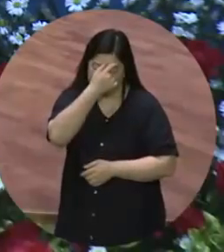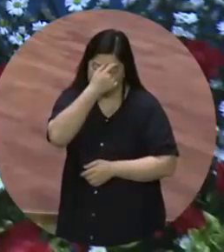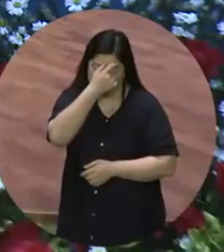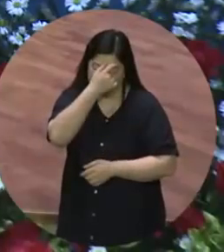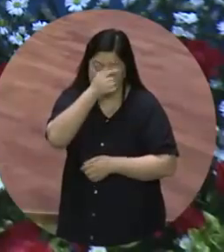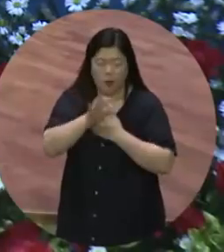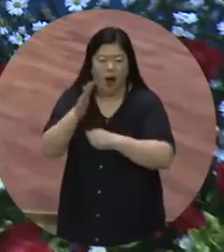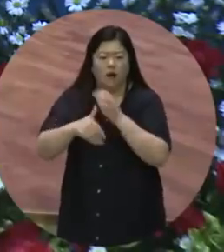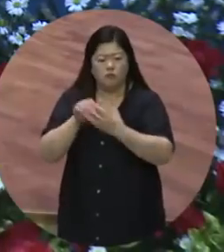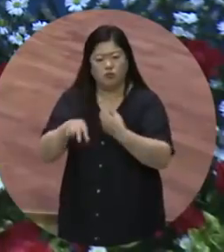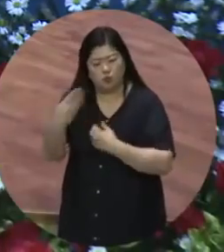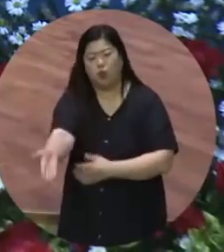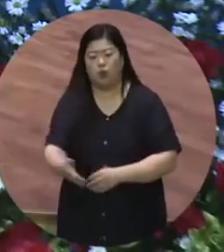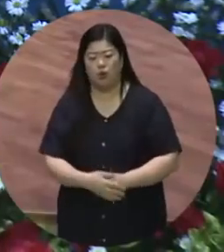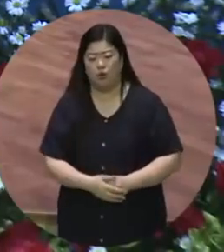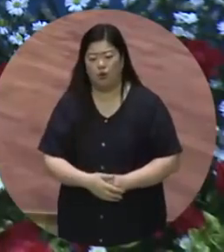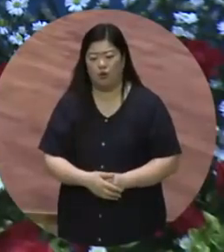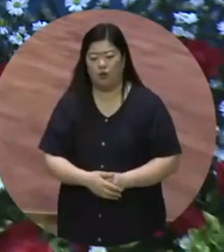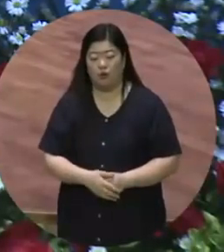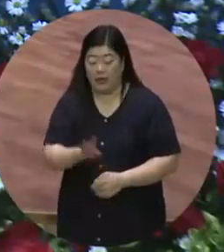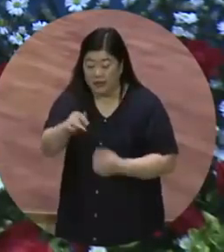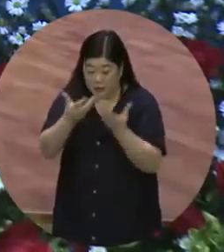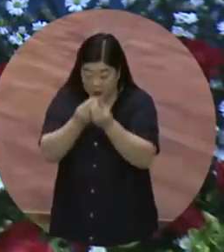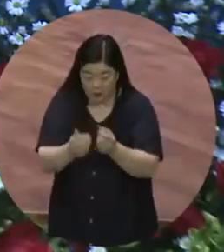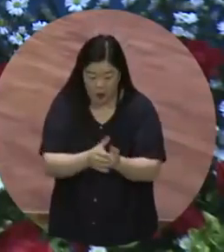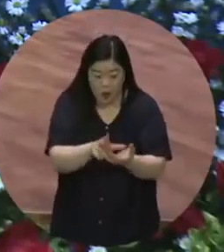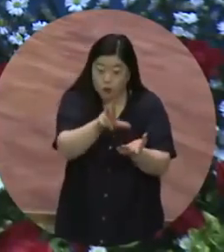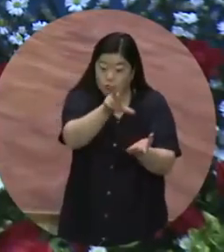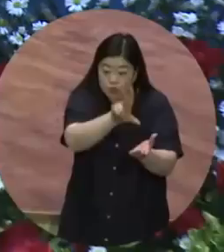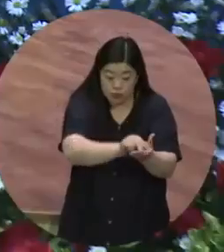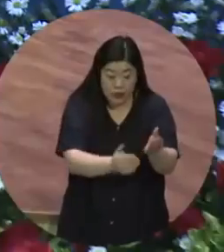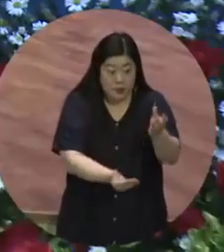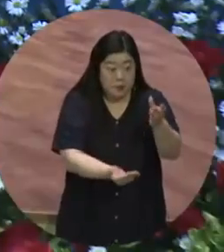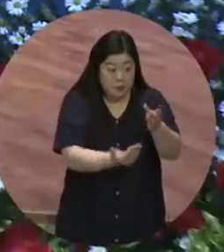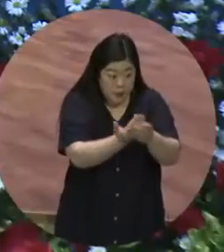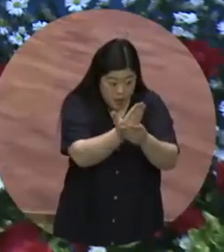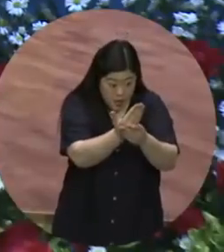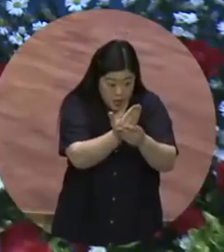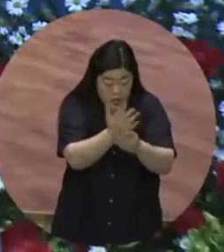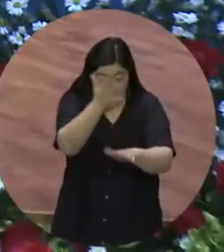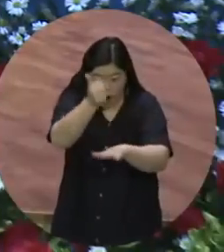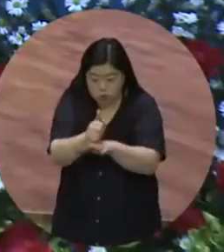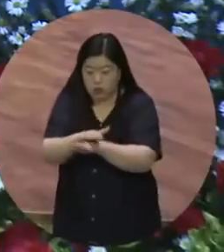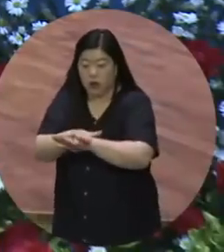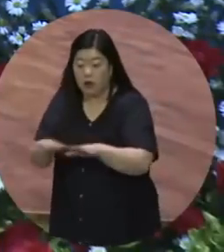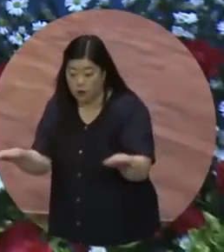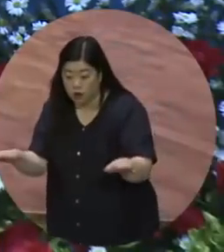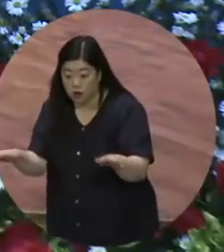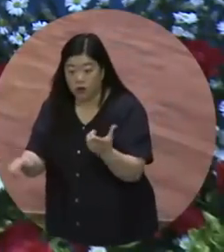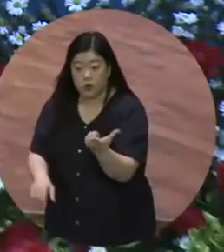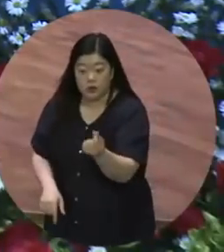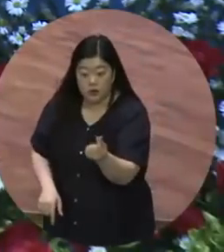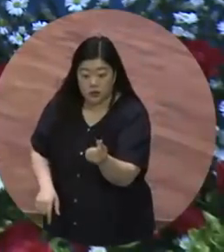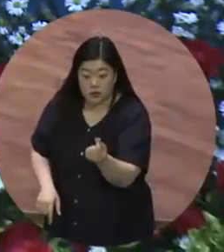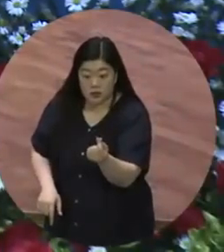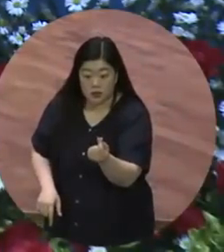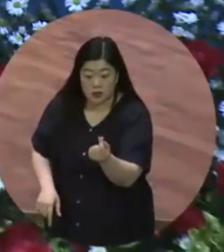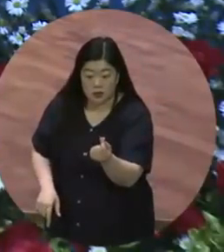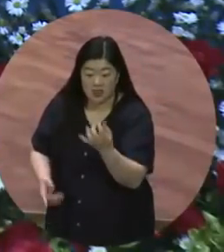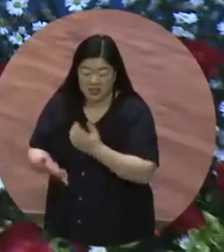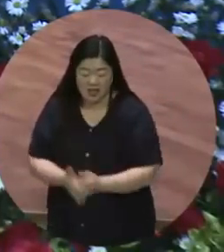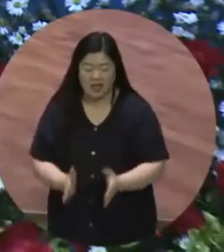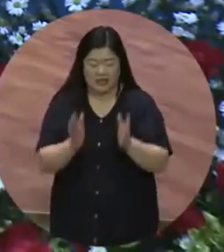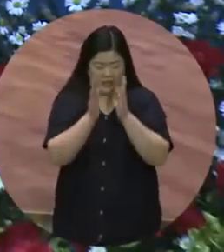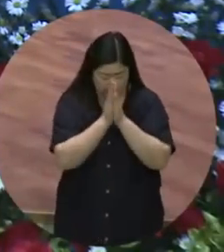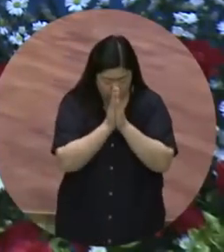문제는 답이 있어요. 문제가 답 없는데 어디 있어요? 모든 문제는 답이 다 있게 마련이에요. 이삭이 20년이라는 세월을 흐른 후에야